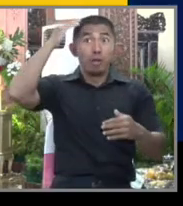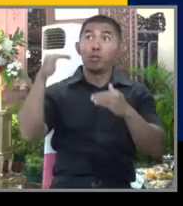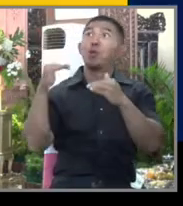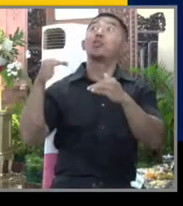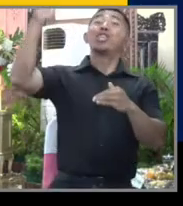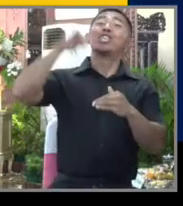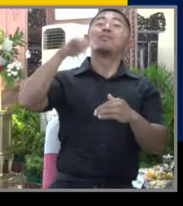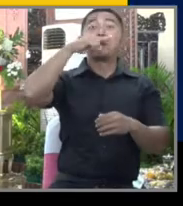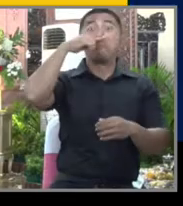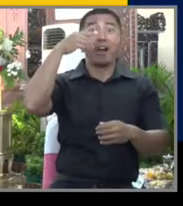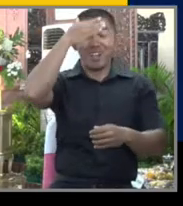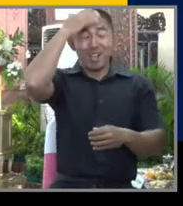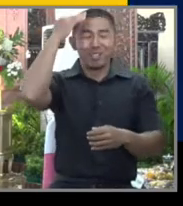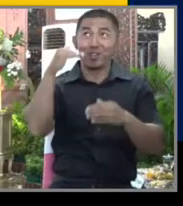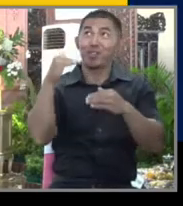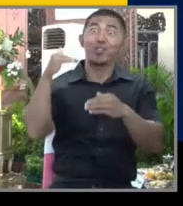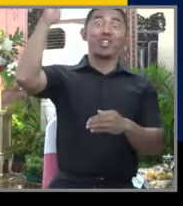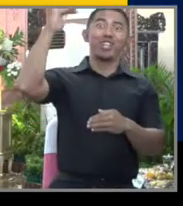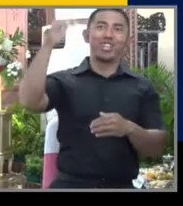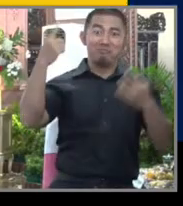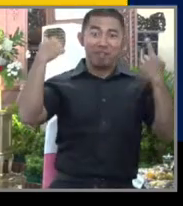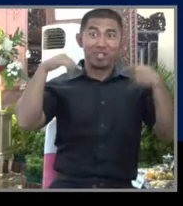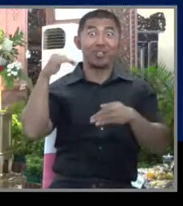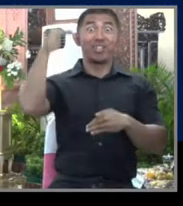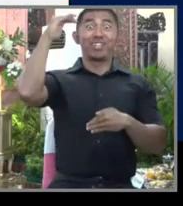semua rata-rata Hai lanjut